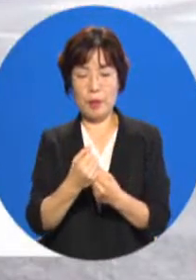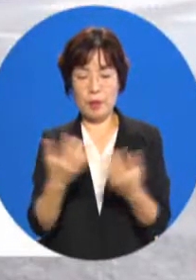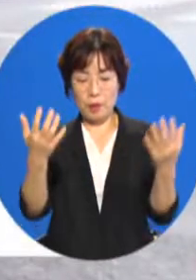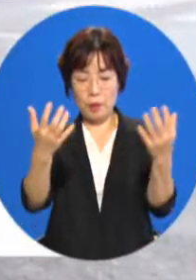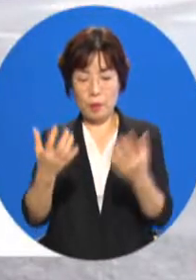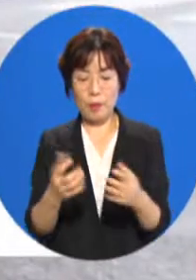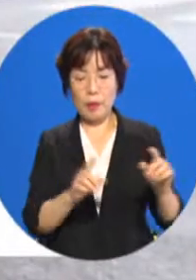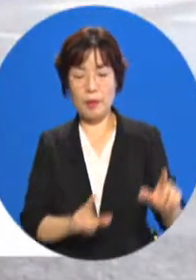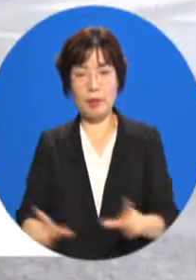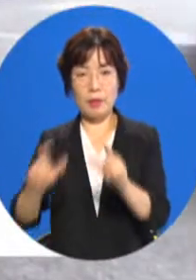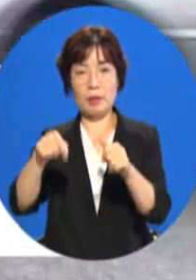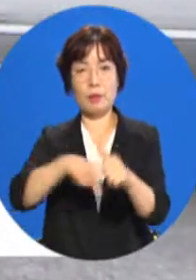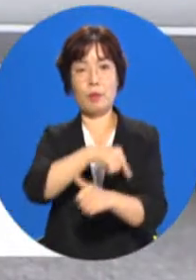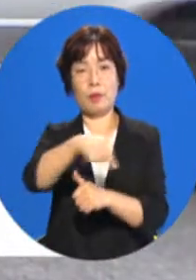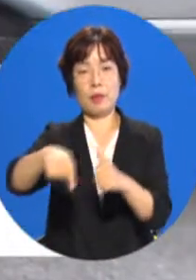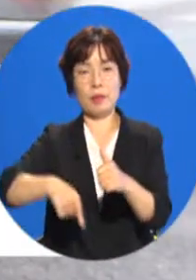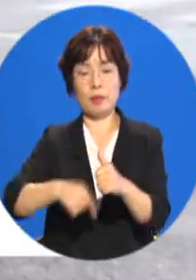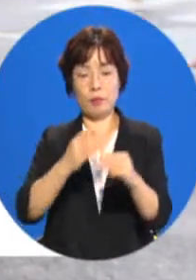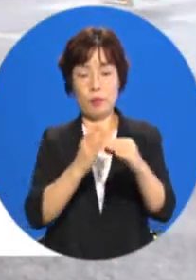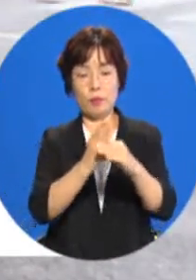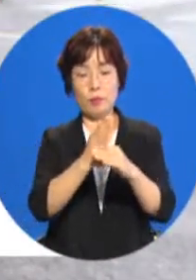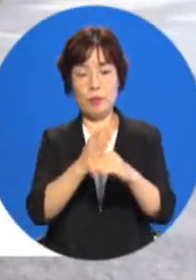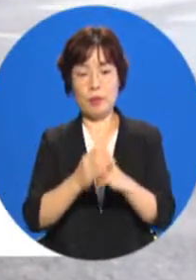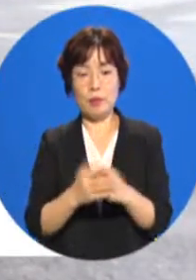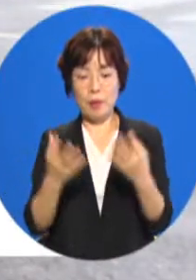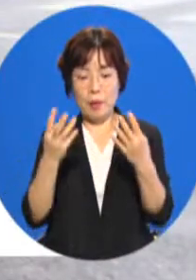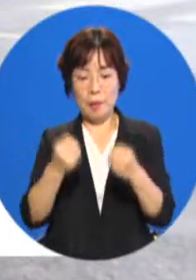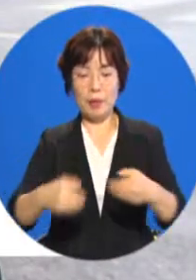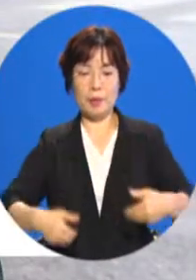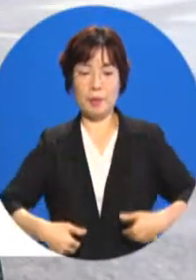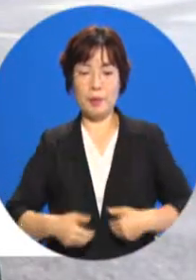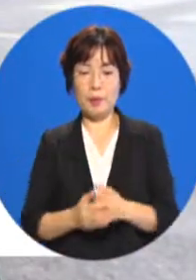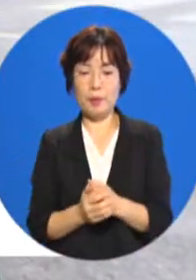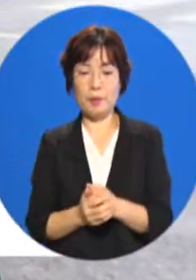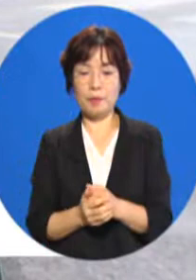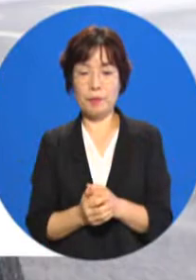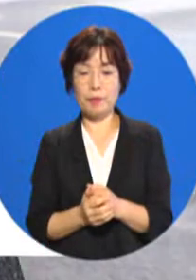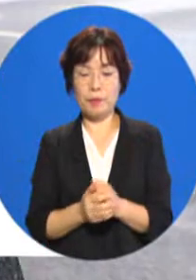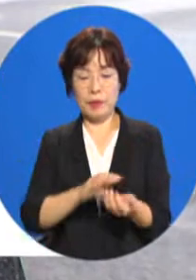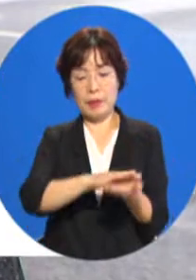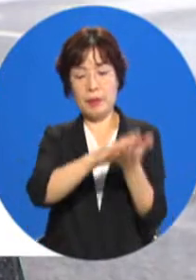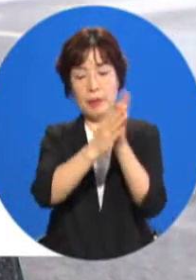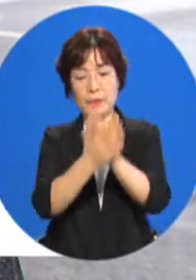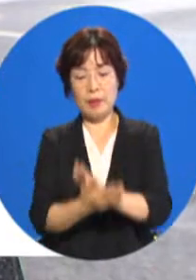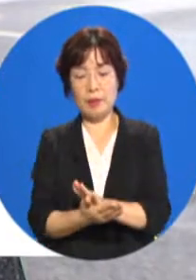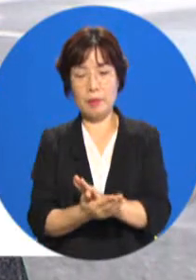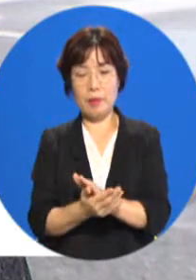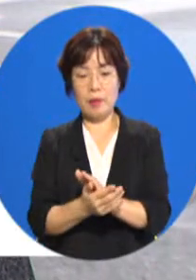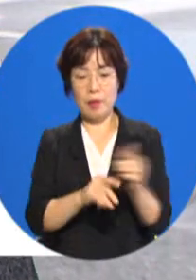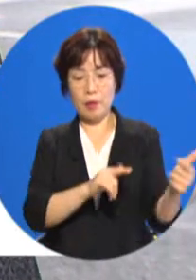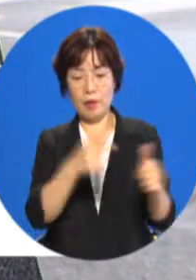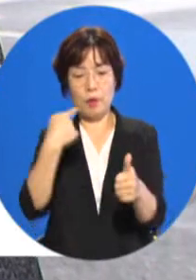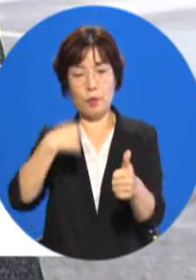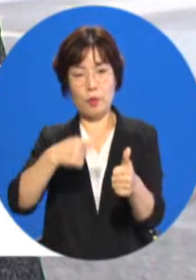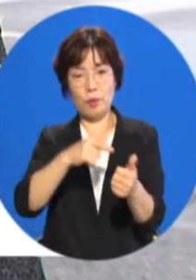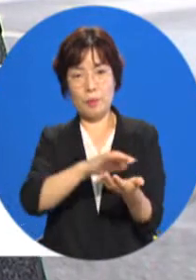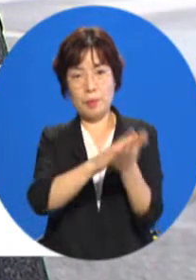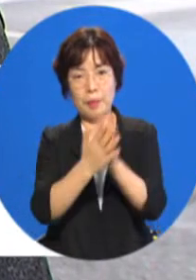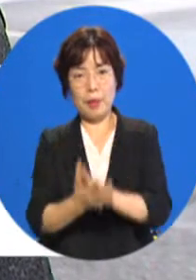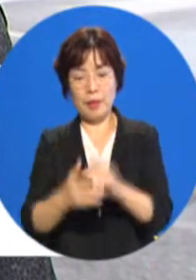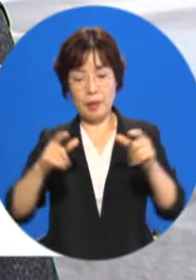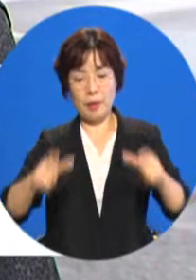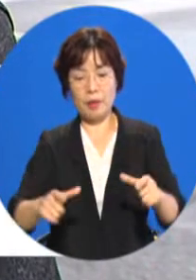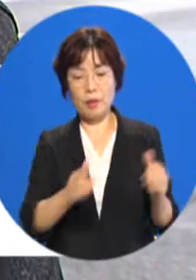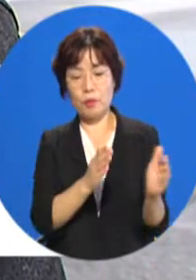있는 자연 환경이나 이런 것들에 대한 중심이 많이 요구되고 있는 시대의 눈높이가 있습니다. 여러 가지 교육의 다양성을 어떻게 지역에서